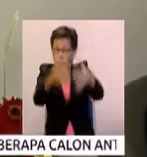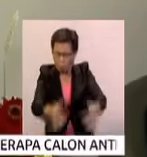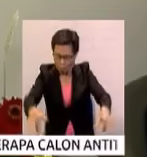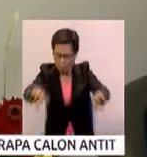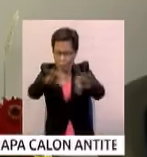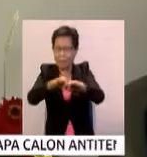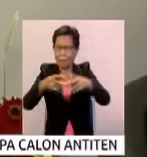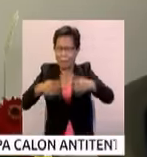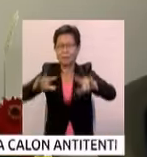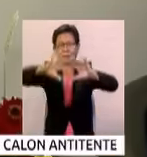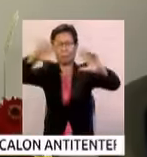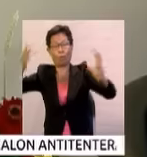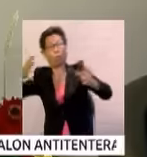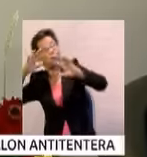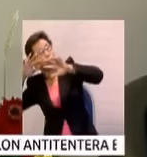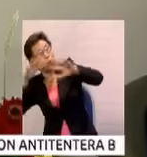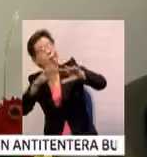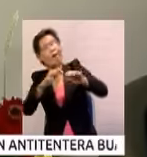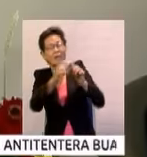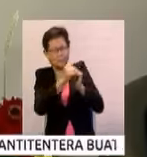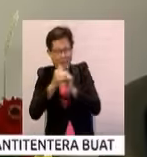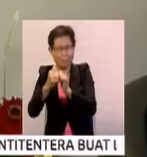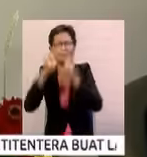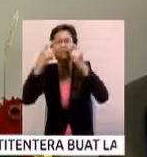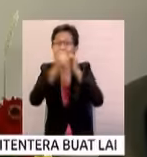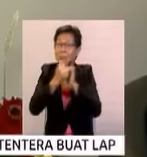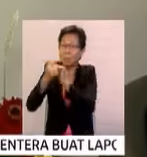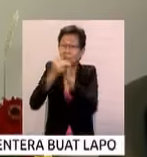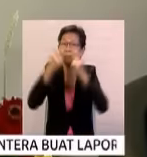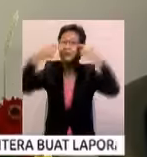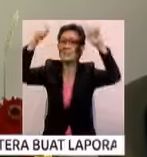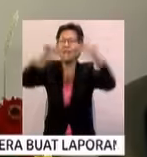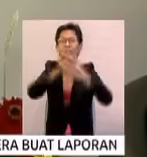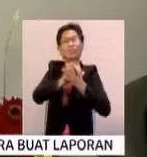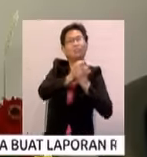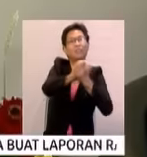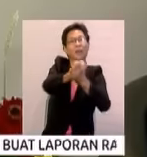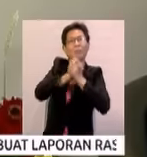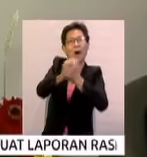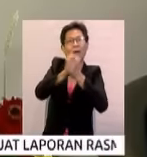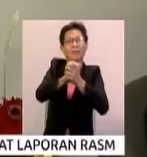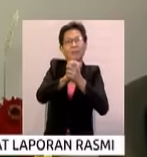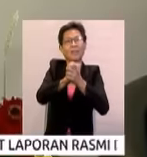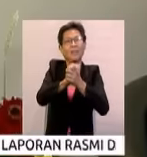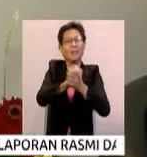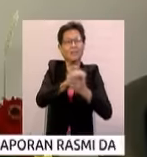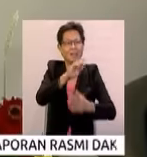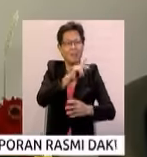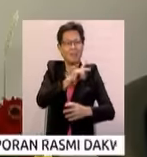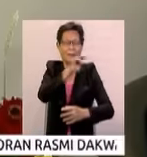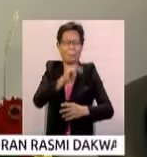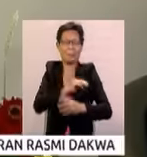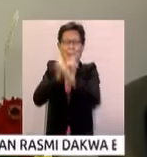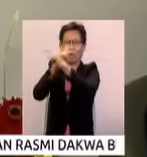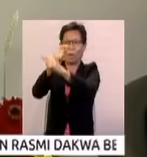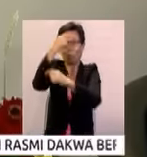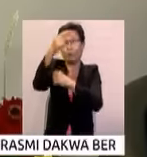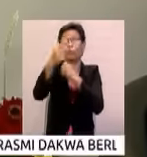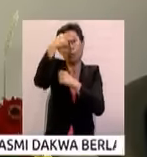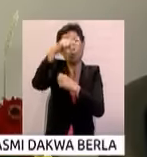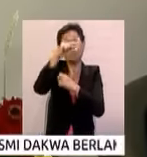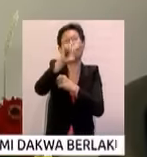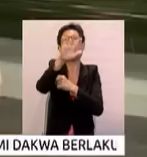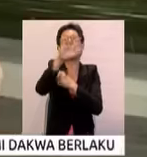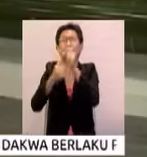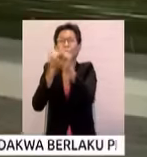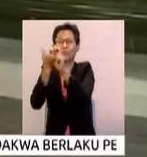di pasaran global akan sama-sama tercapai. Syabas, Kementerian Pertahanan untuk 5 2019.